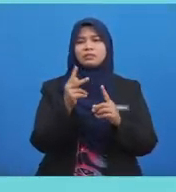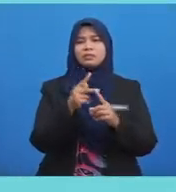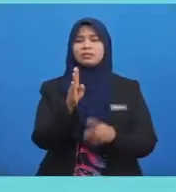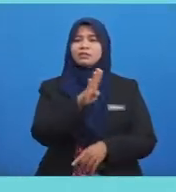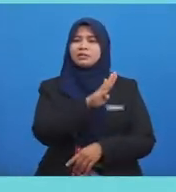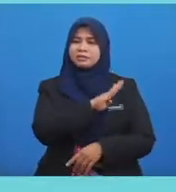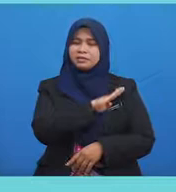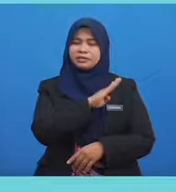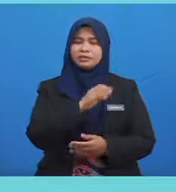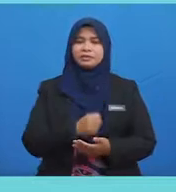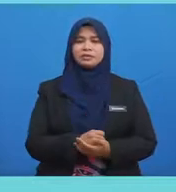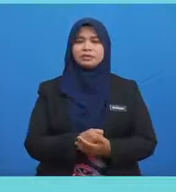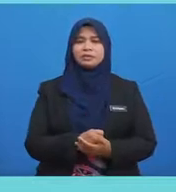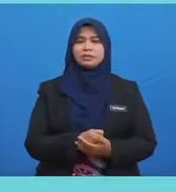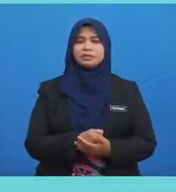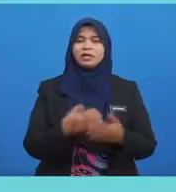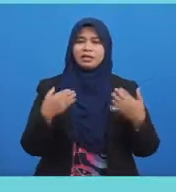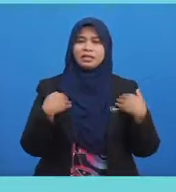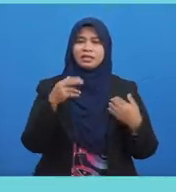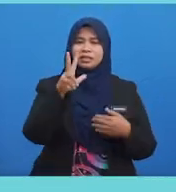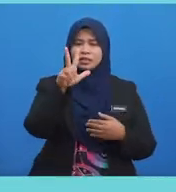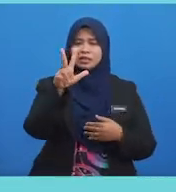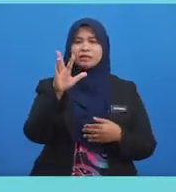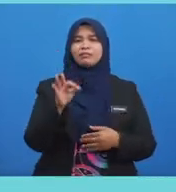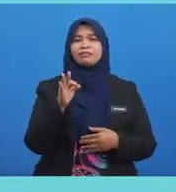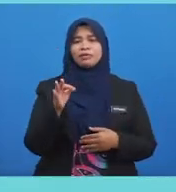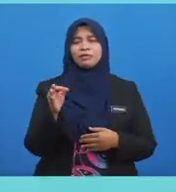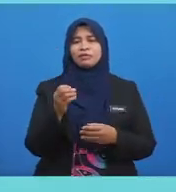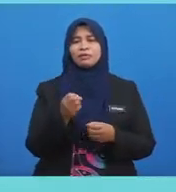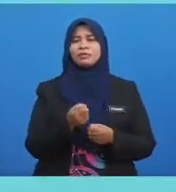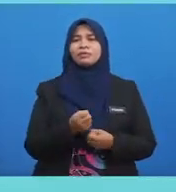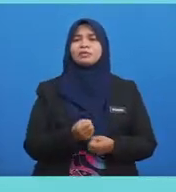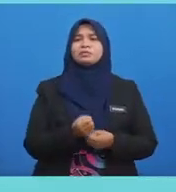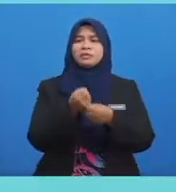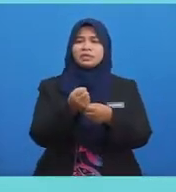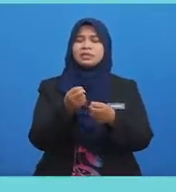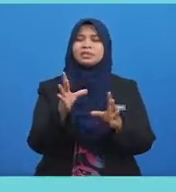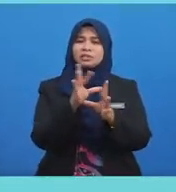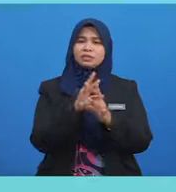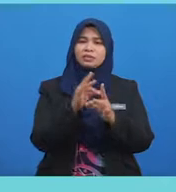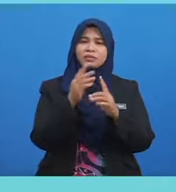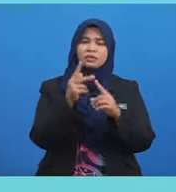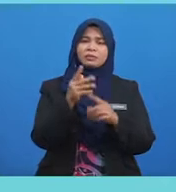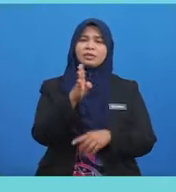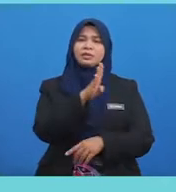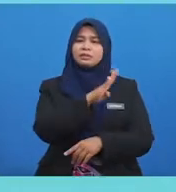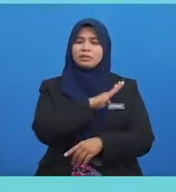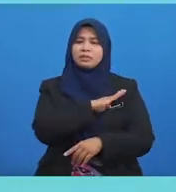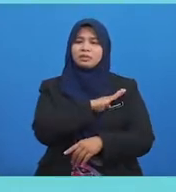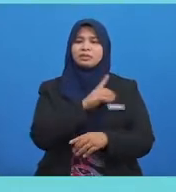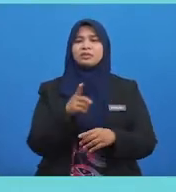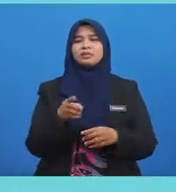apakah faktor penyerahan Sarawak kepada British? Terdapat 3 faktor penyerahan Sarawak kepada